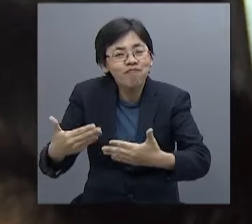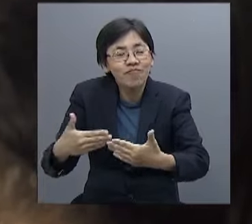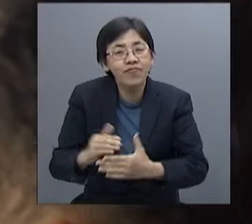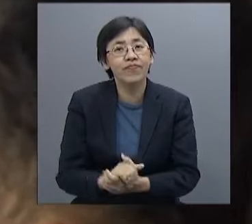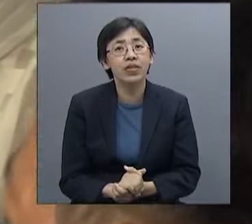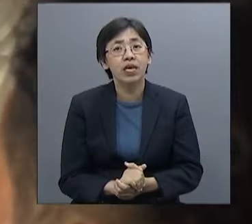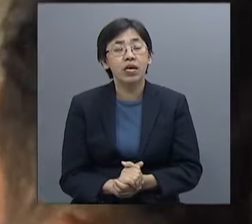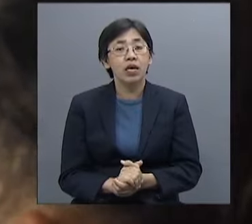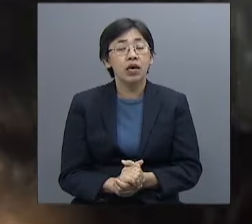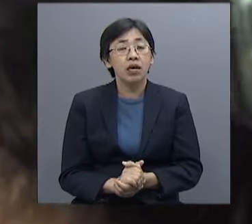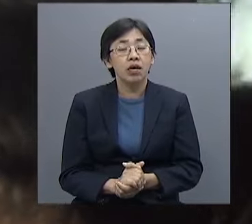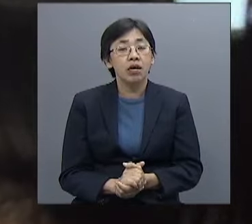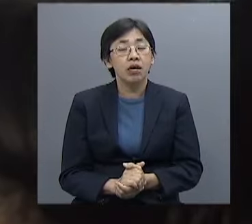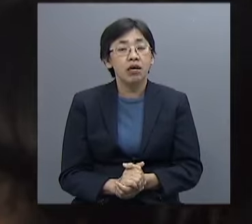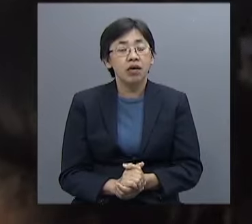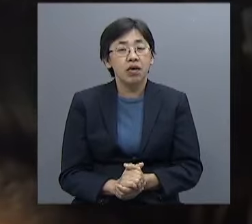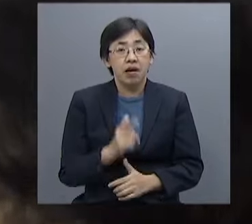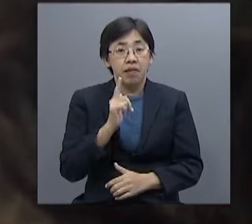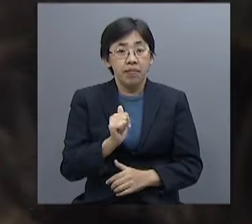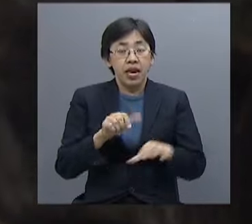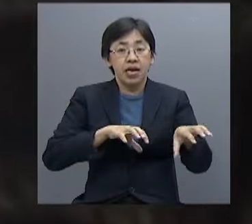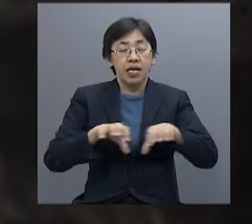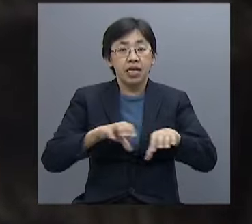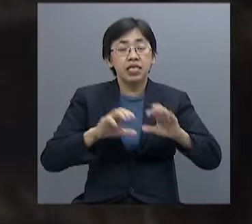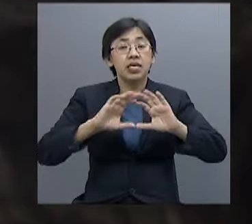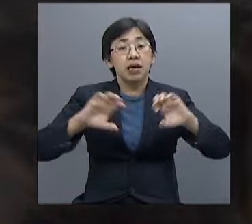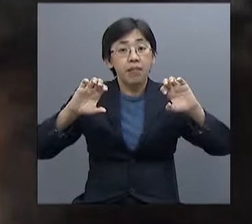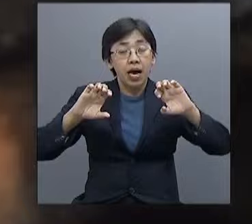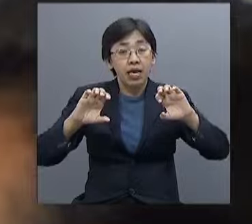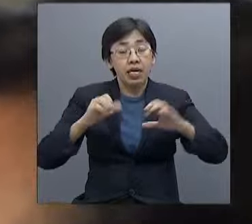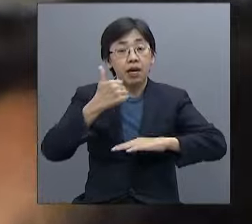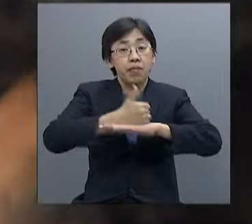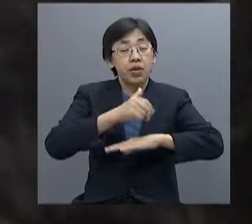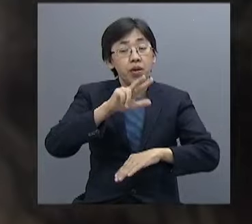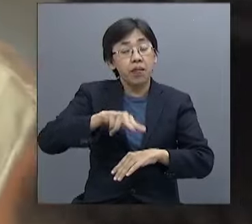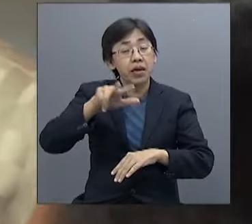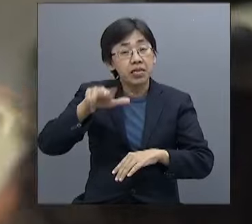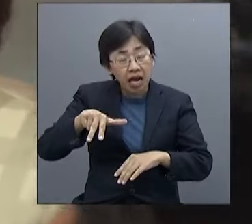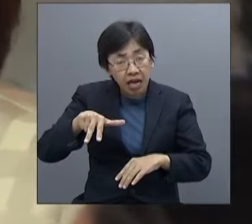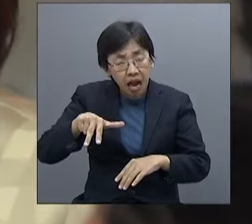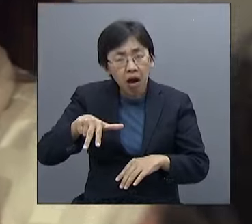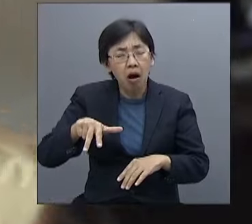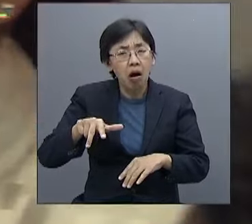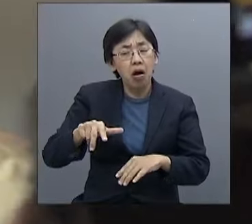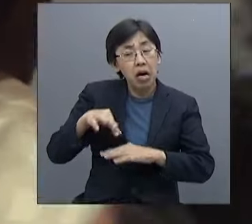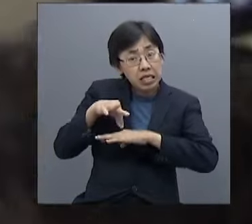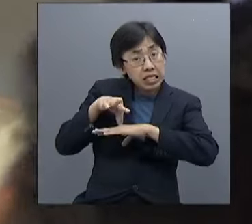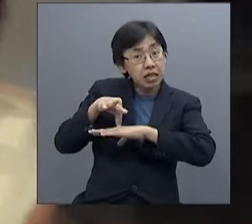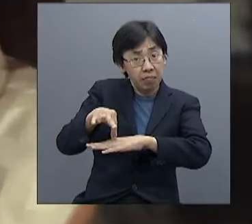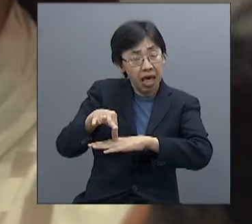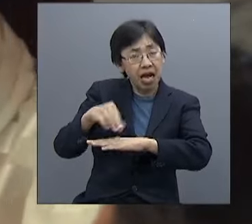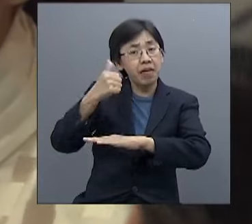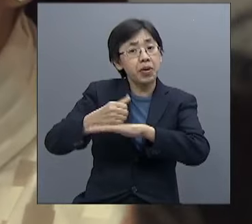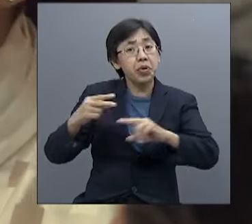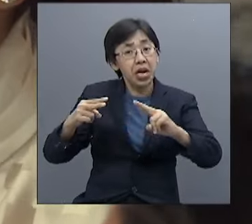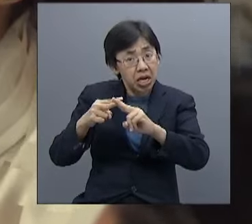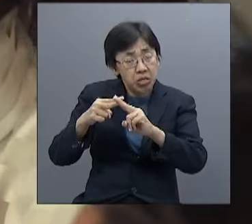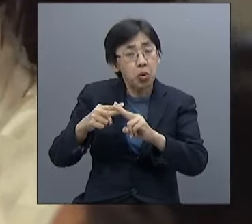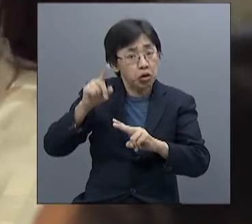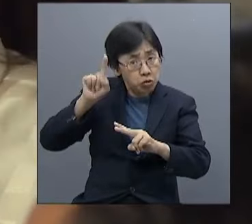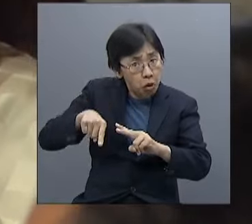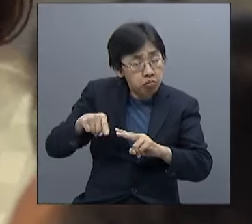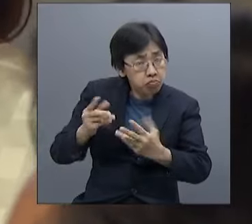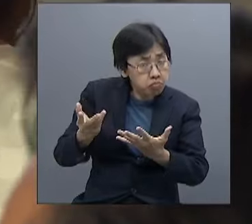เป็นหัวหน ้ าพรรคเพื่อไทยซึ่งเป็นแกนนำในการจัดตั้งรัฐบาลด้วยนะเขามองว่าการเป็นหัวหน้าพรรคก็ต้องมีตำแหน่งเป็นรัฐมนตรี